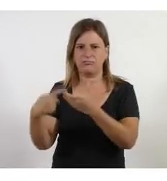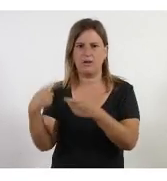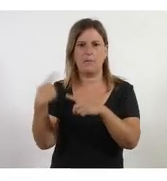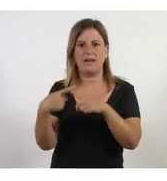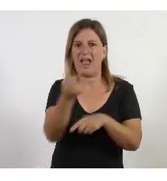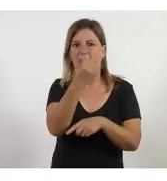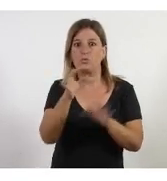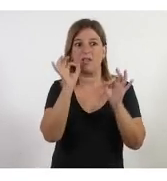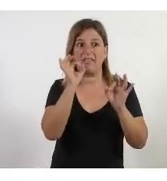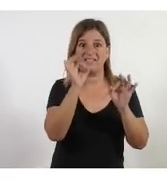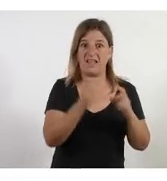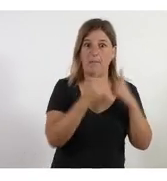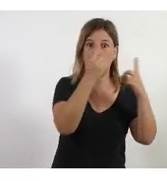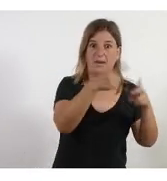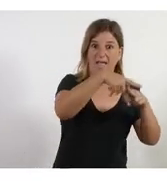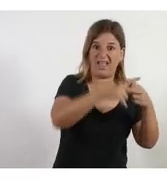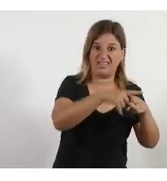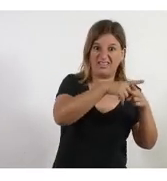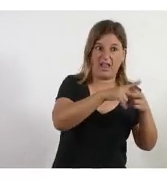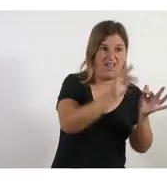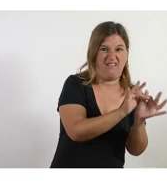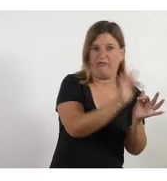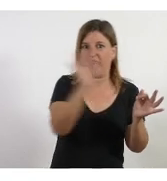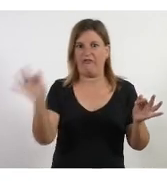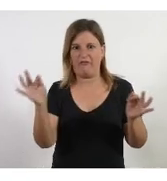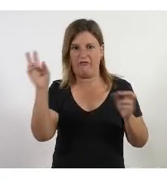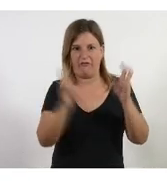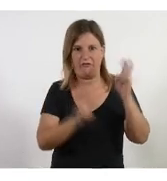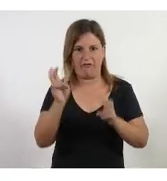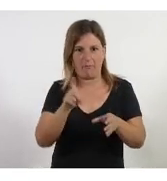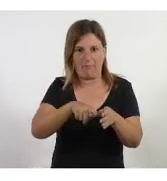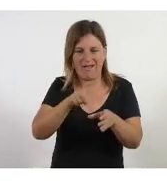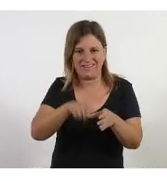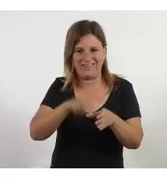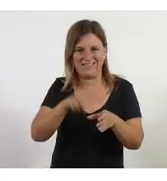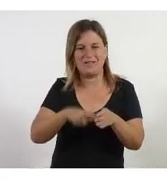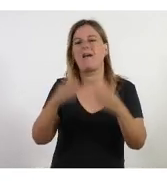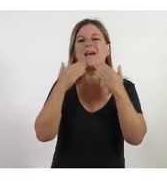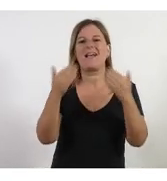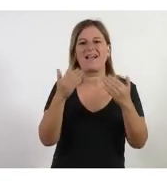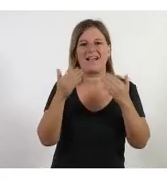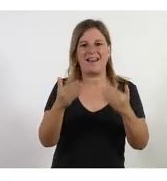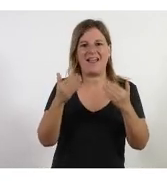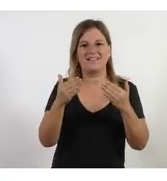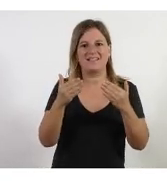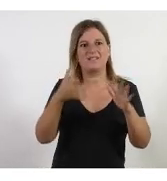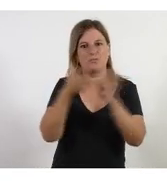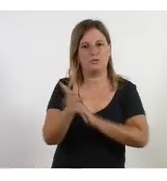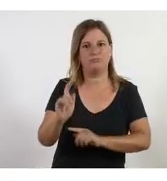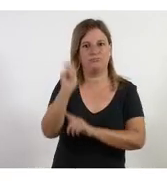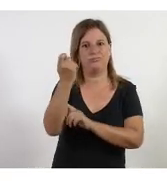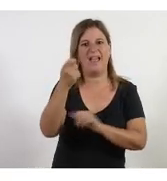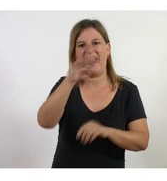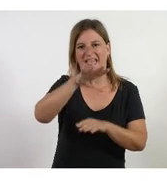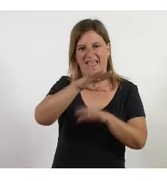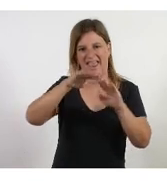taller que heu estat aquí fitxant, gràcies per ser-hi i gràcies per fer possible aquesta Escola d'Estiu del Voluntariat